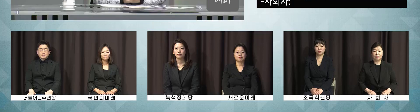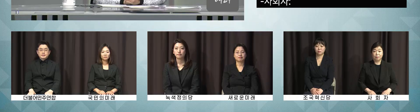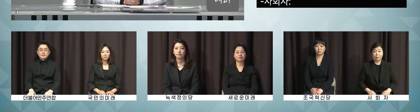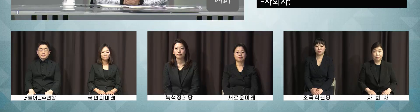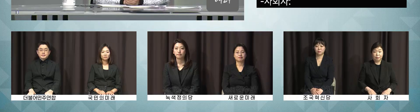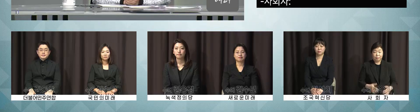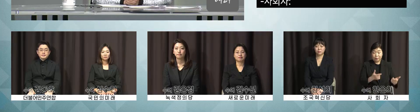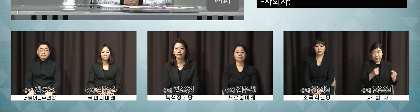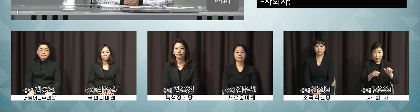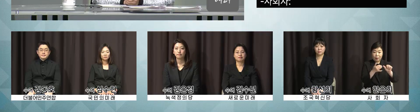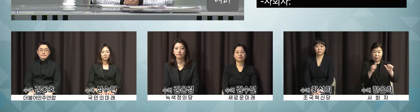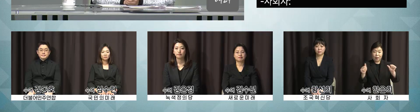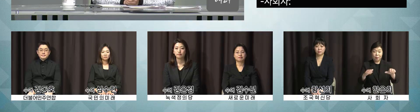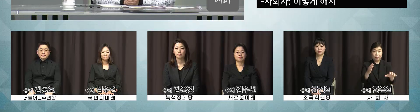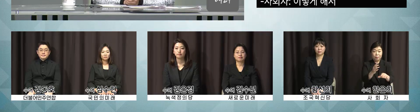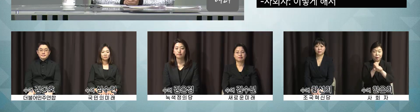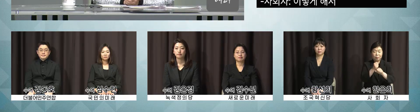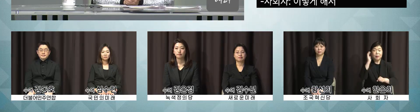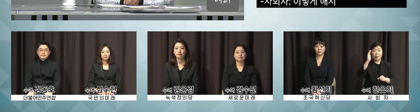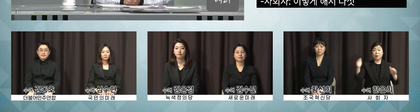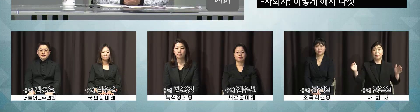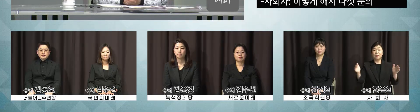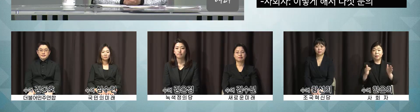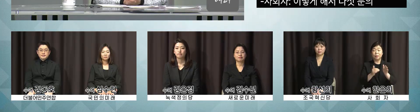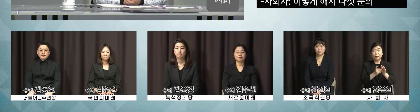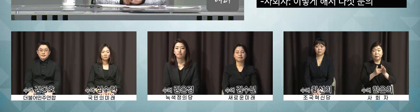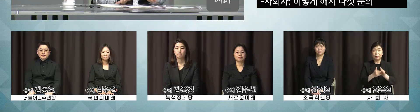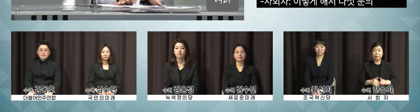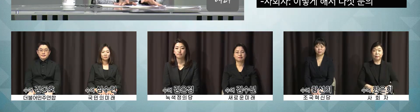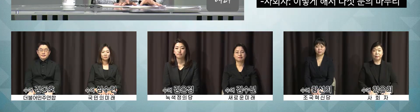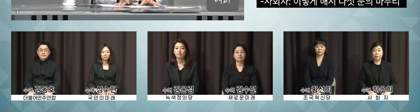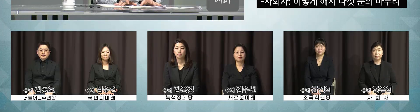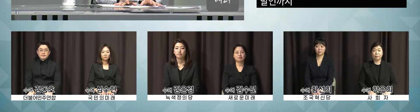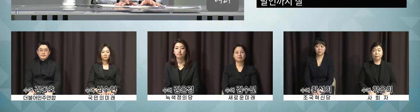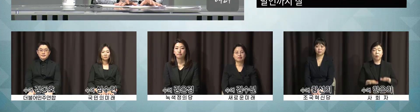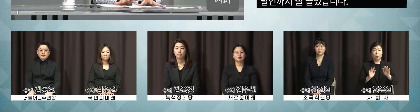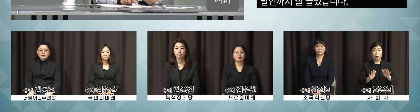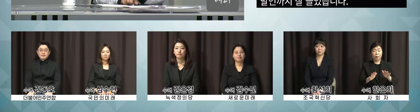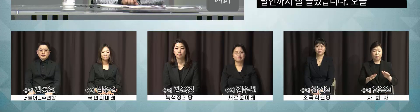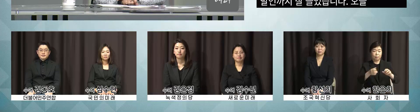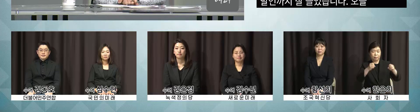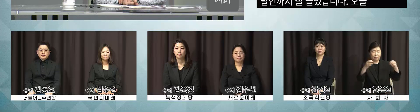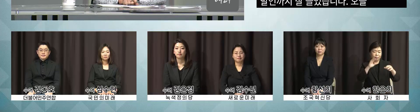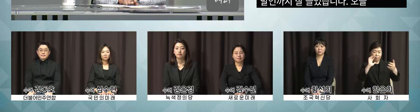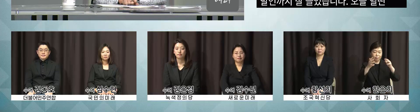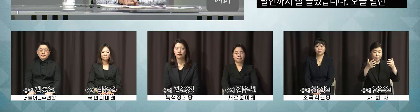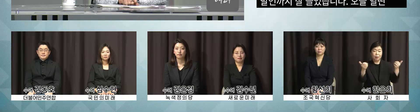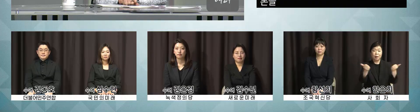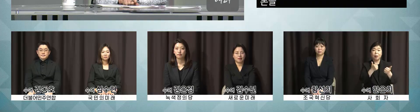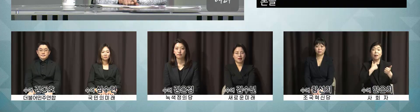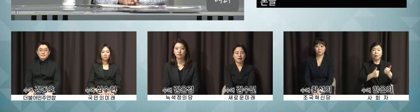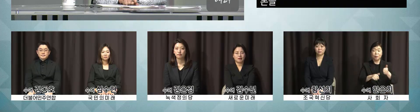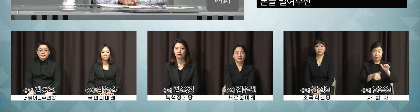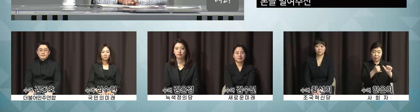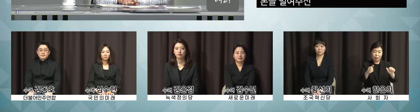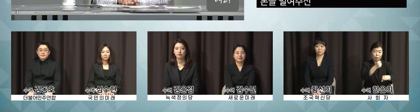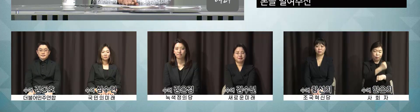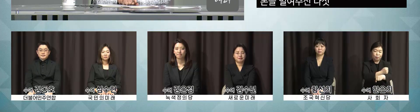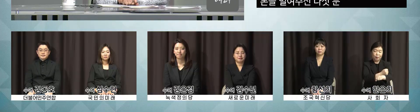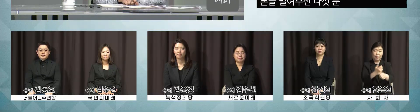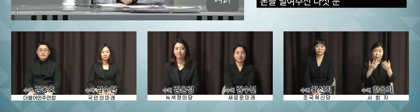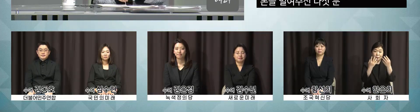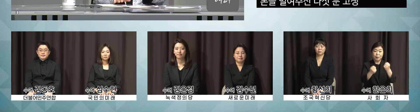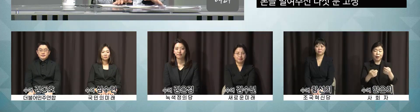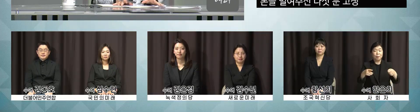네, 이렇게 해서 5분의 마무리 발언까지 잘 들었습니다. 네, 오늘 열띤 토론을 벌여주신 5분 고생